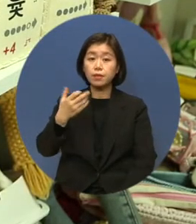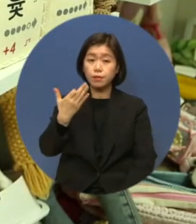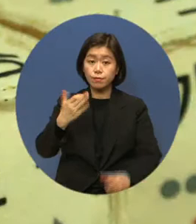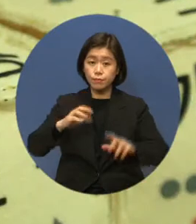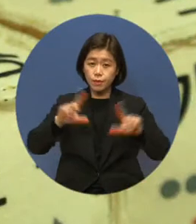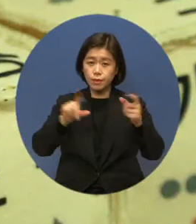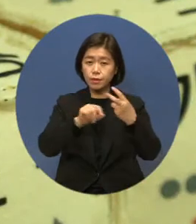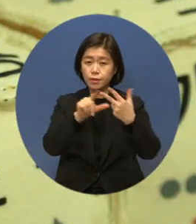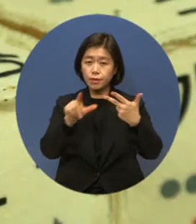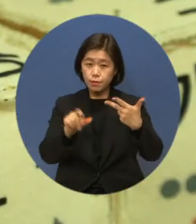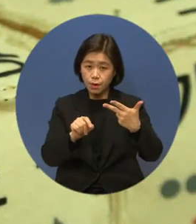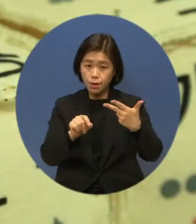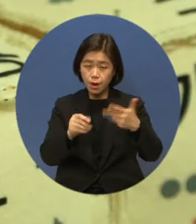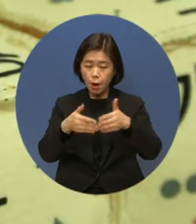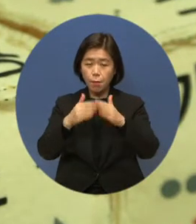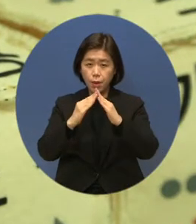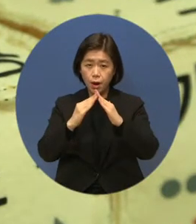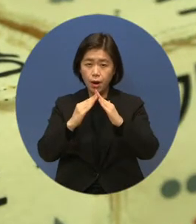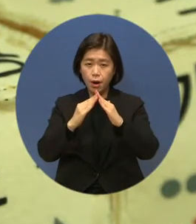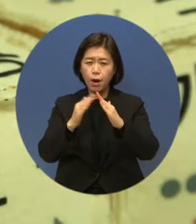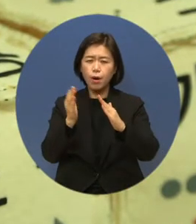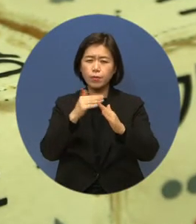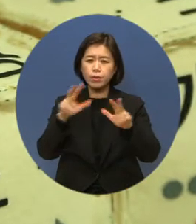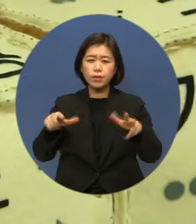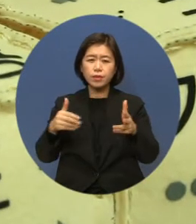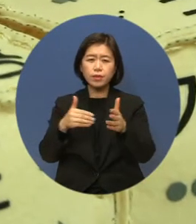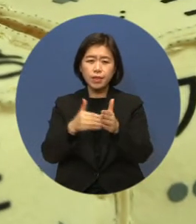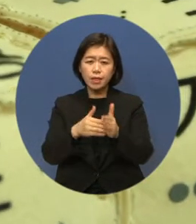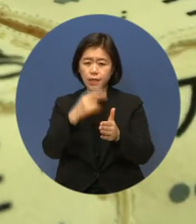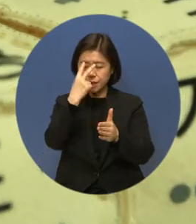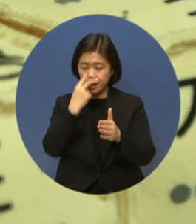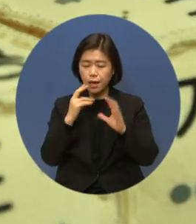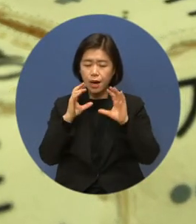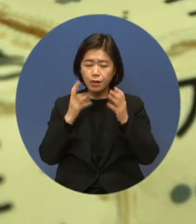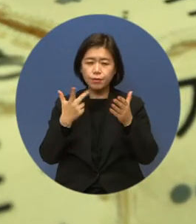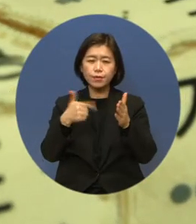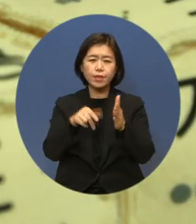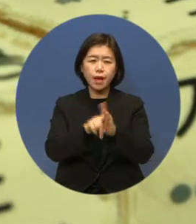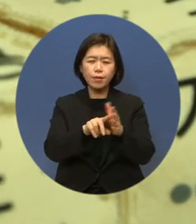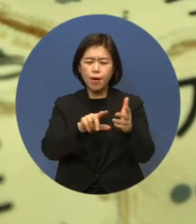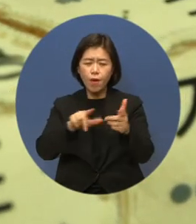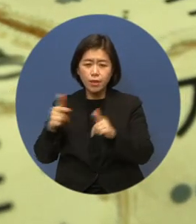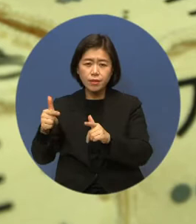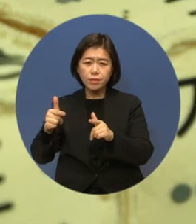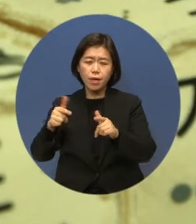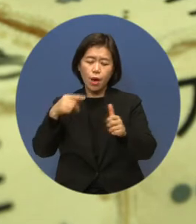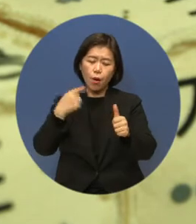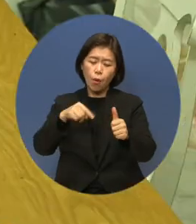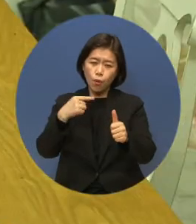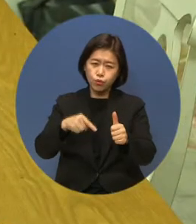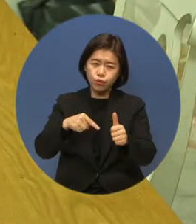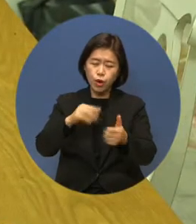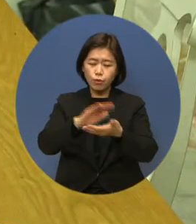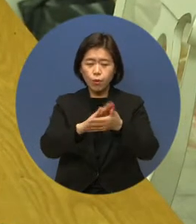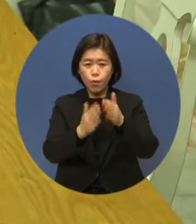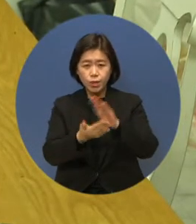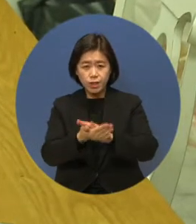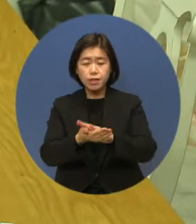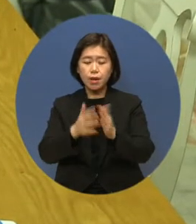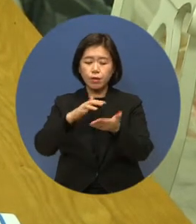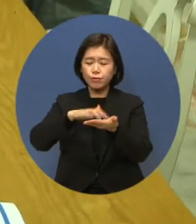현재까지 시각장애 아동들을 위한 놀이교구제가 이곳에서 만들어지고 또 맹학교와